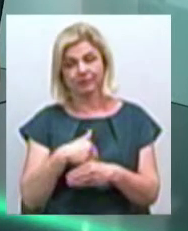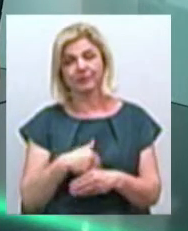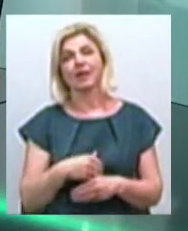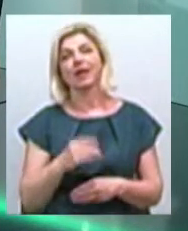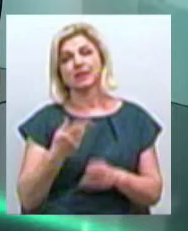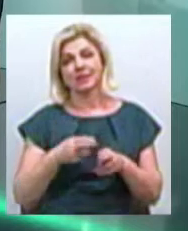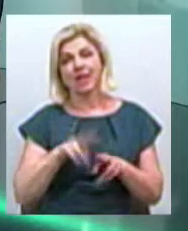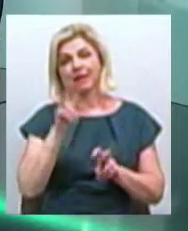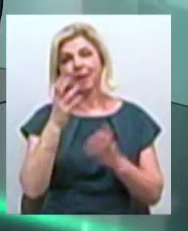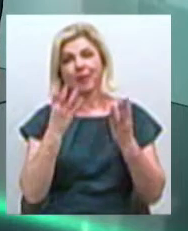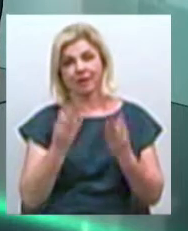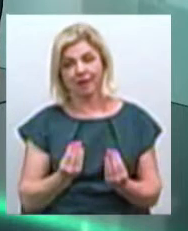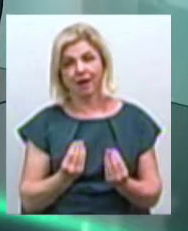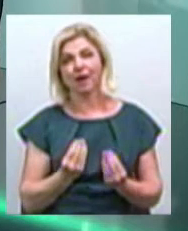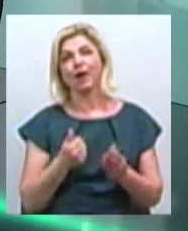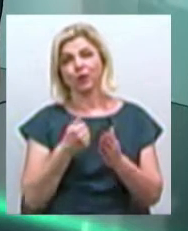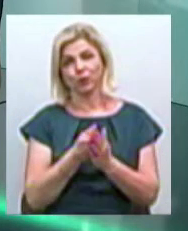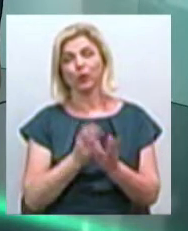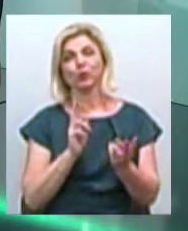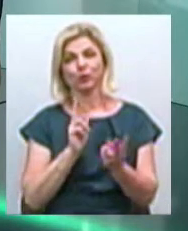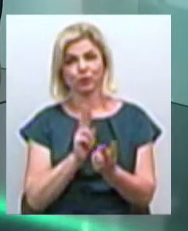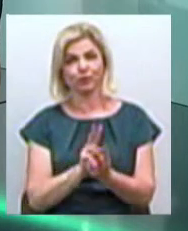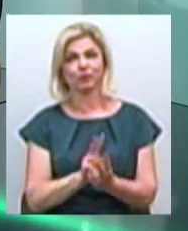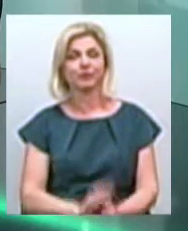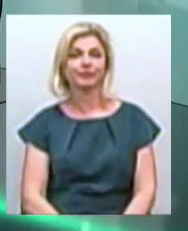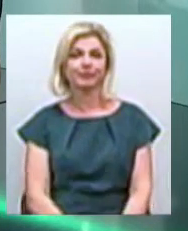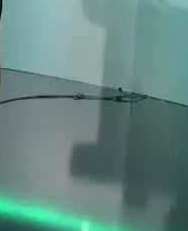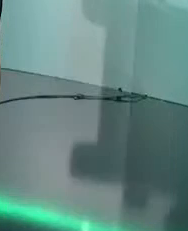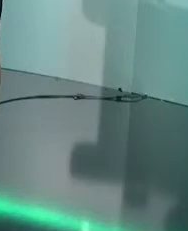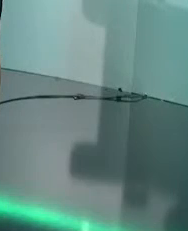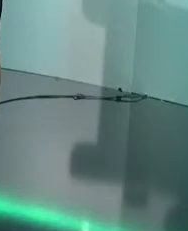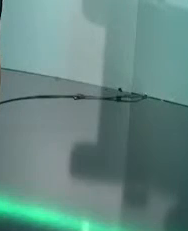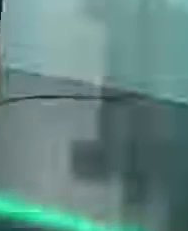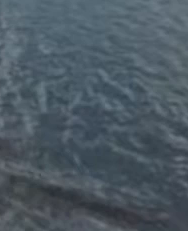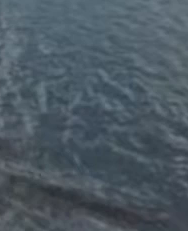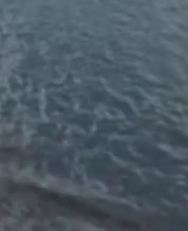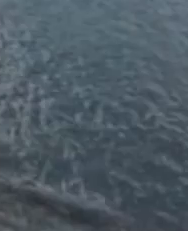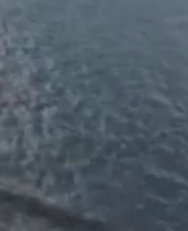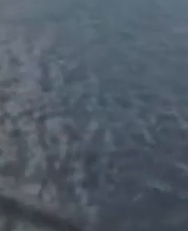була тема дня, якою буде наступною темою, підкаже наступний день. На все добре.